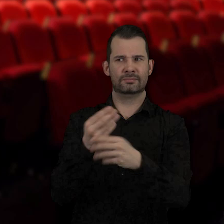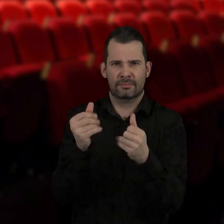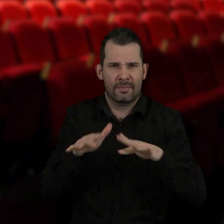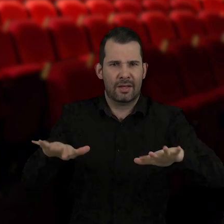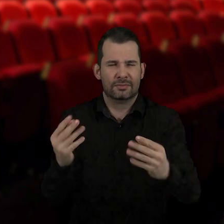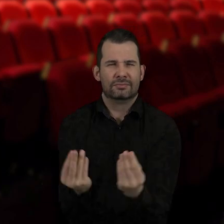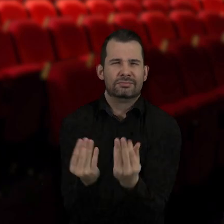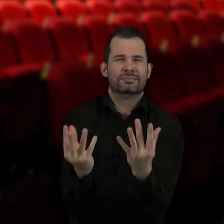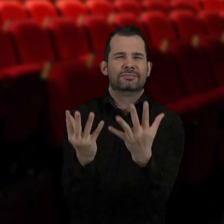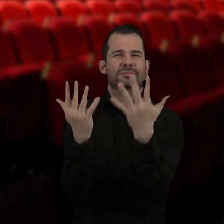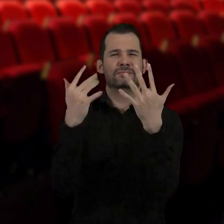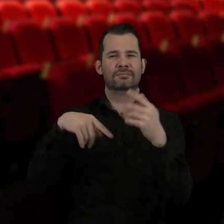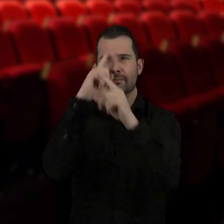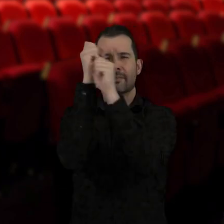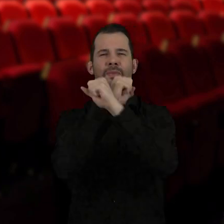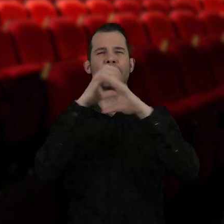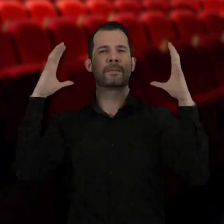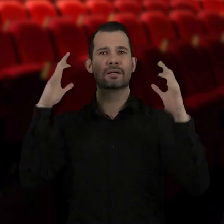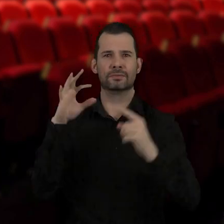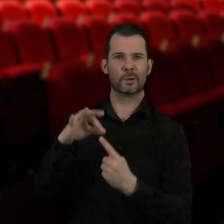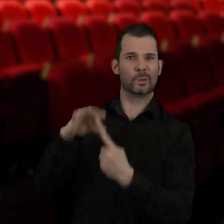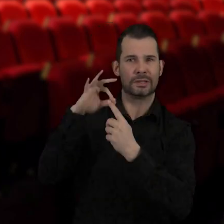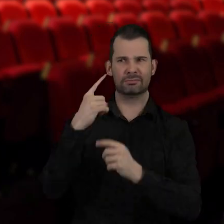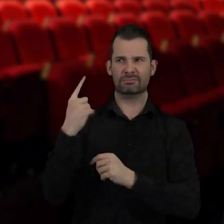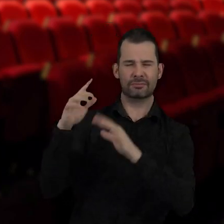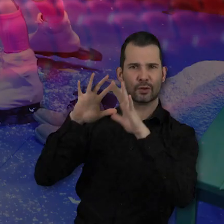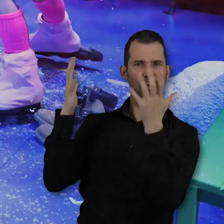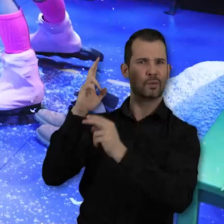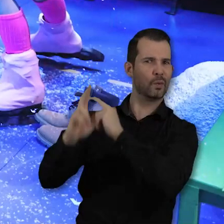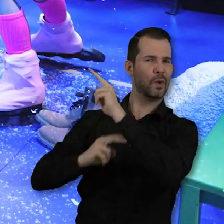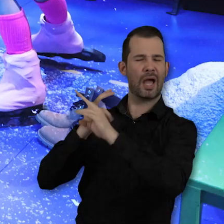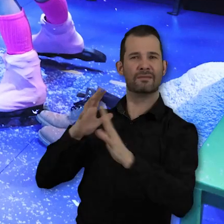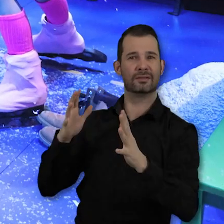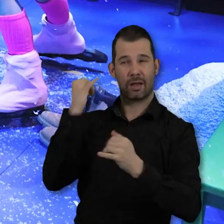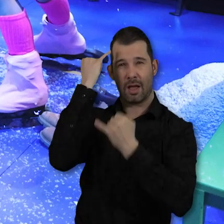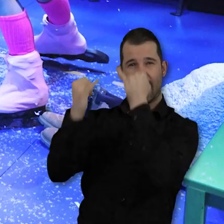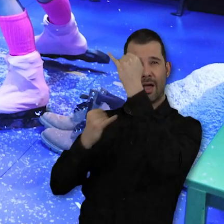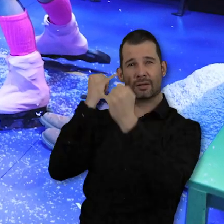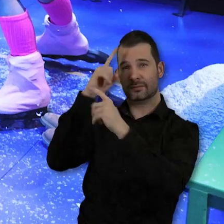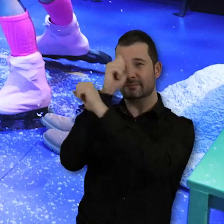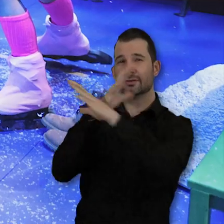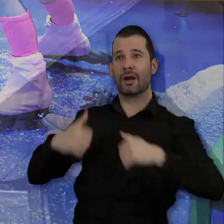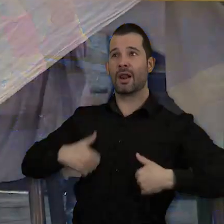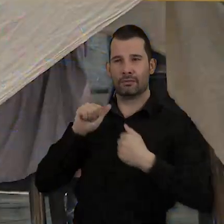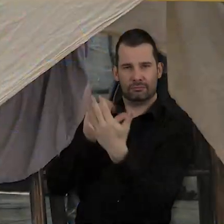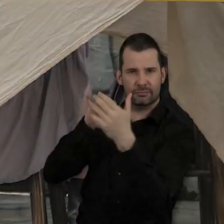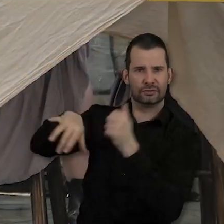fertiles dans lesquels on imagine des univers uniques et singuliers, où se confrontent les idées et les visions de la